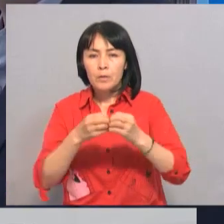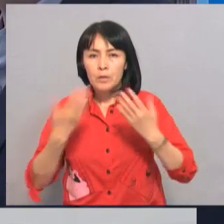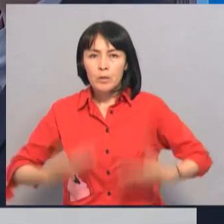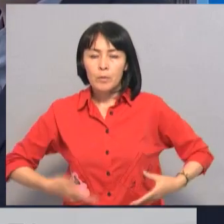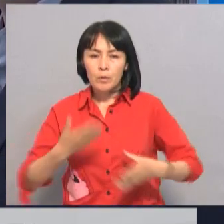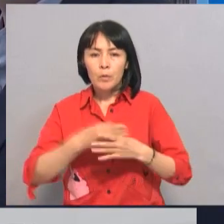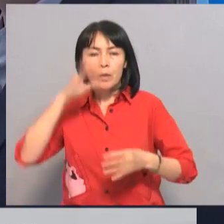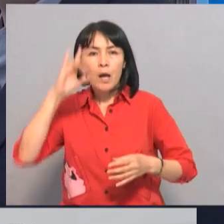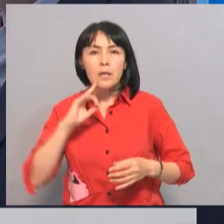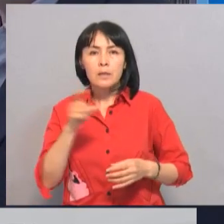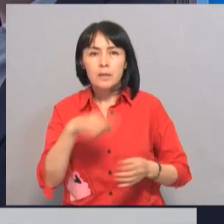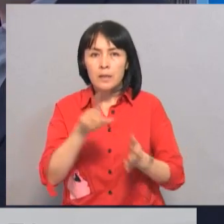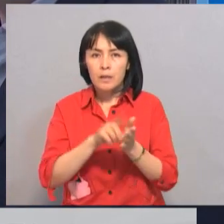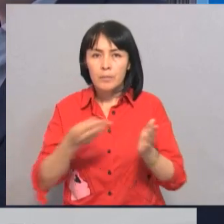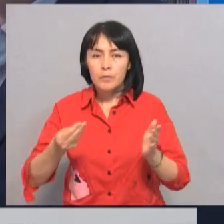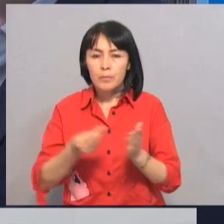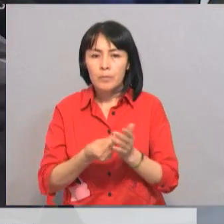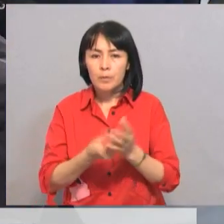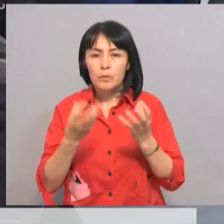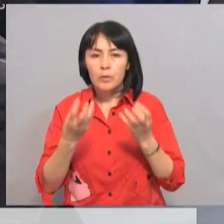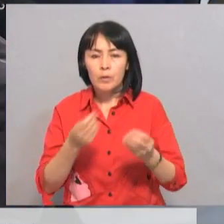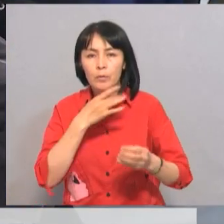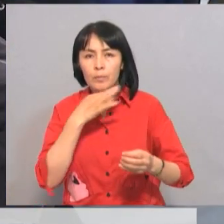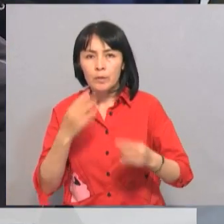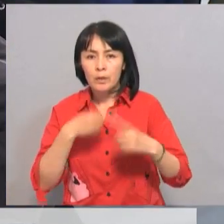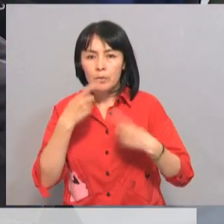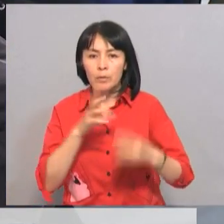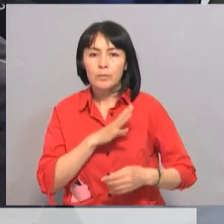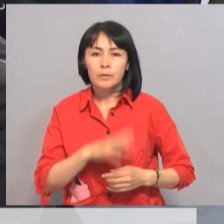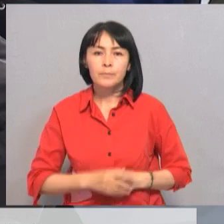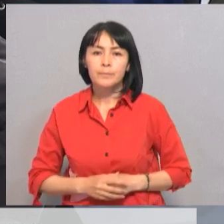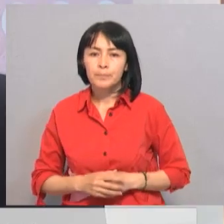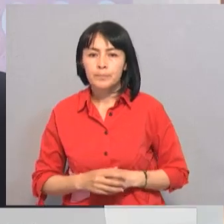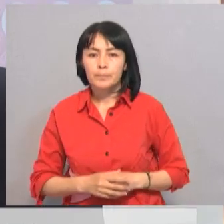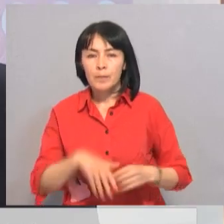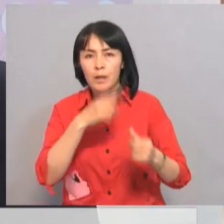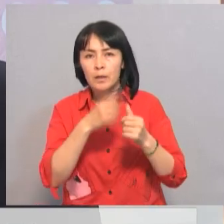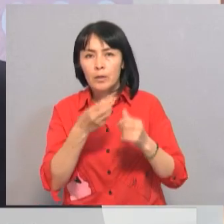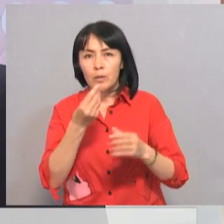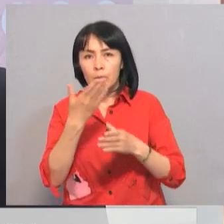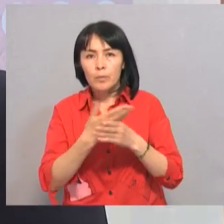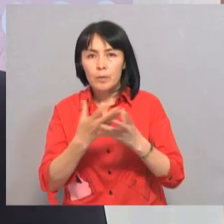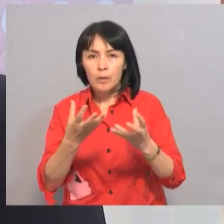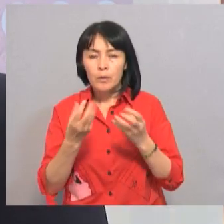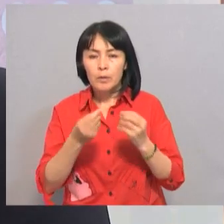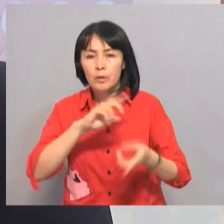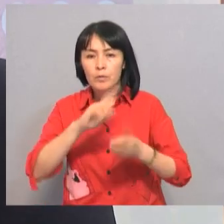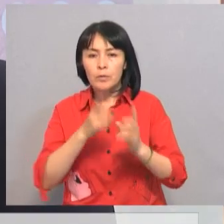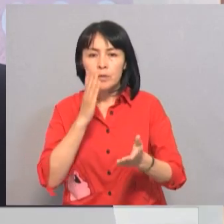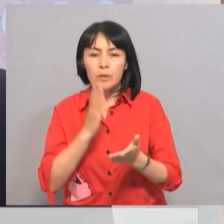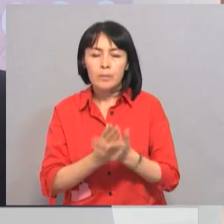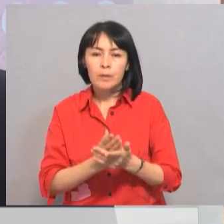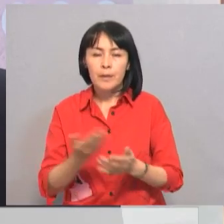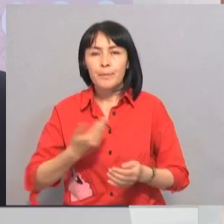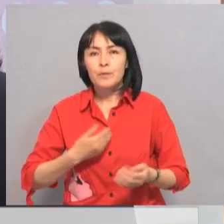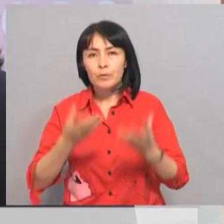қолдау, қазақстандықтарды зейнетақымен қамсыздандыру туралы да айтты. Атаулы әлеуметтік көмек саласында да өзгерістер болмақша.